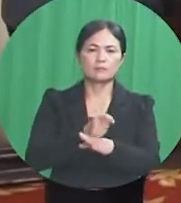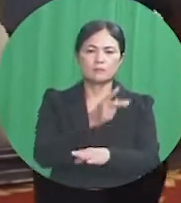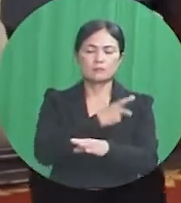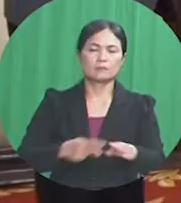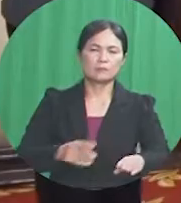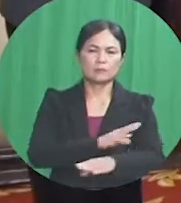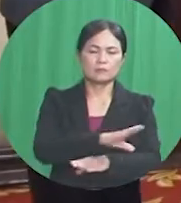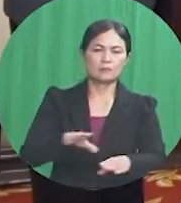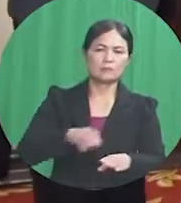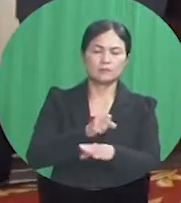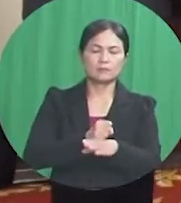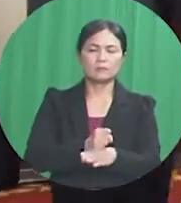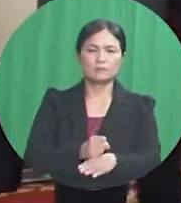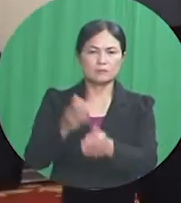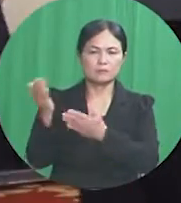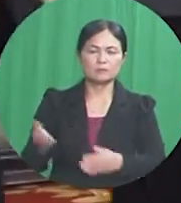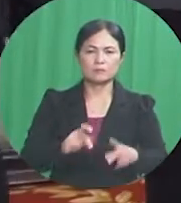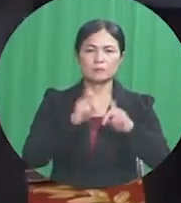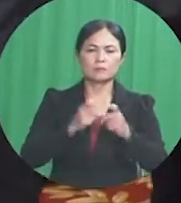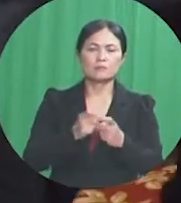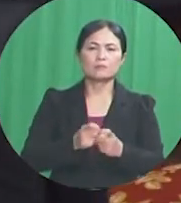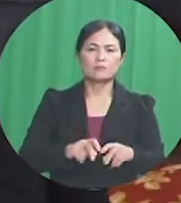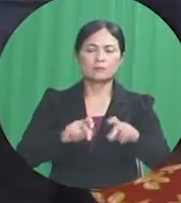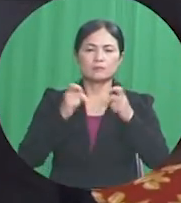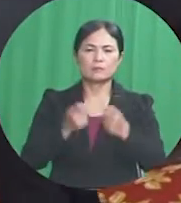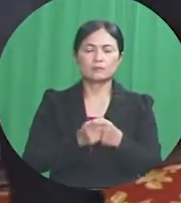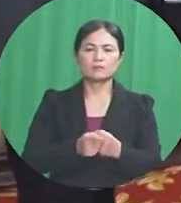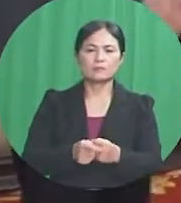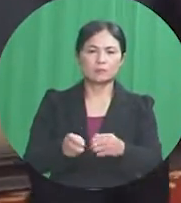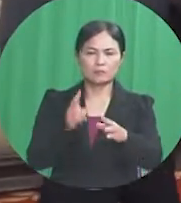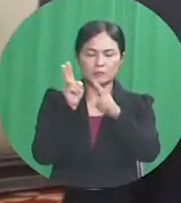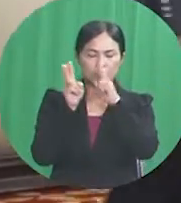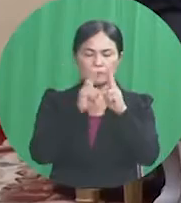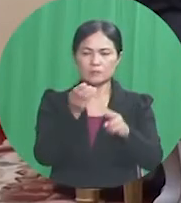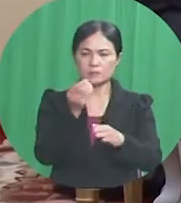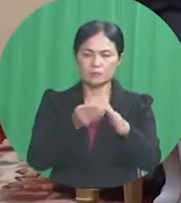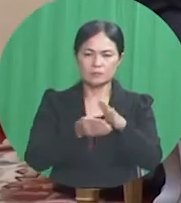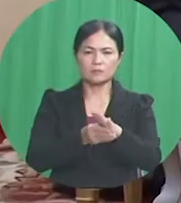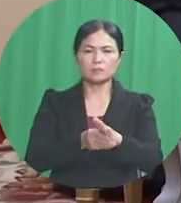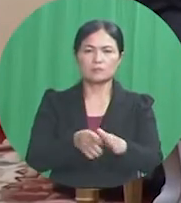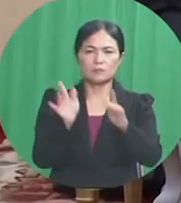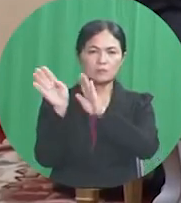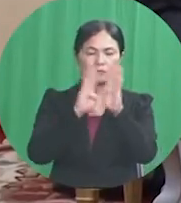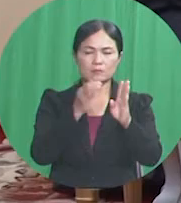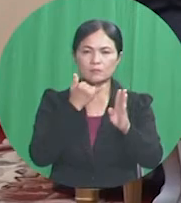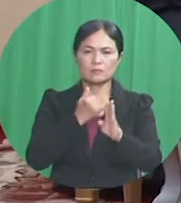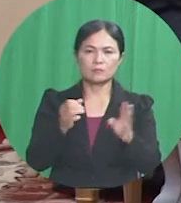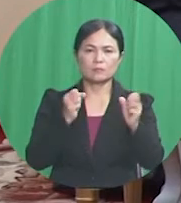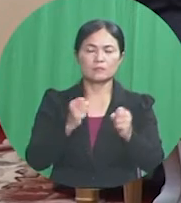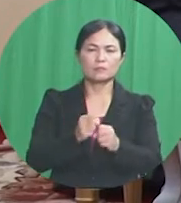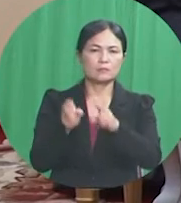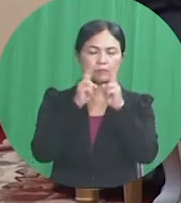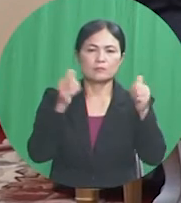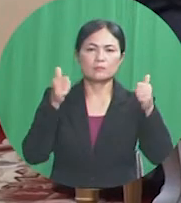រាជាណាចក្រកម្ពុជាបានអញ្ជើញឲ្យគណៈប្រតិភូគណៈកម្មការស៊ើបអង្កេតអំពើពុករលួយការប្រព្រឹត្តខុសនិងពង្រឹងអភិ